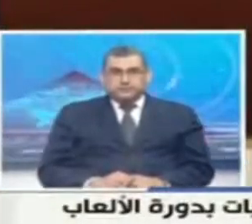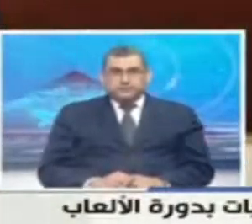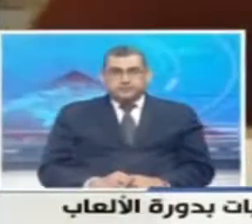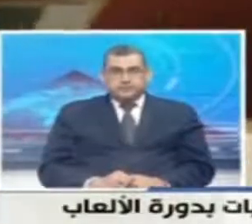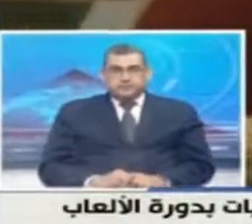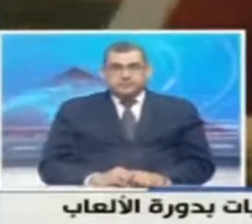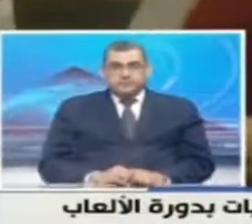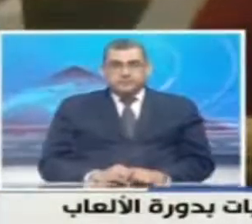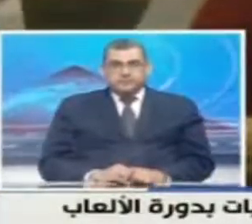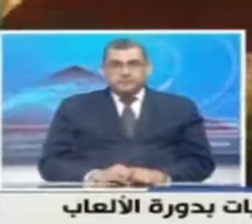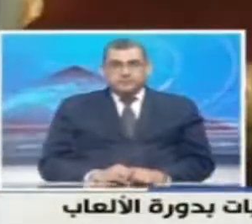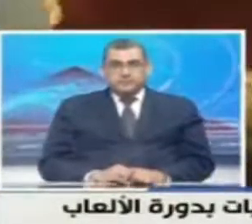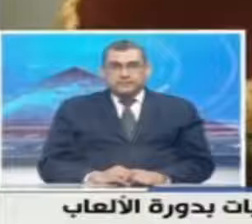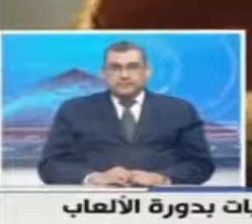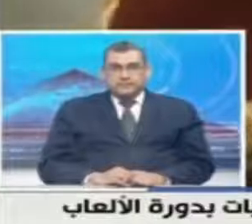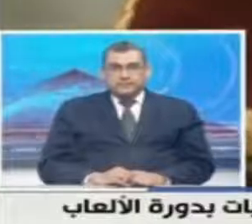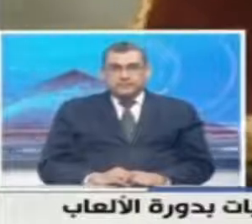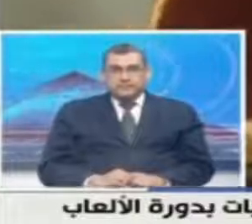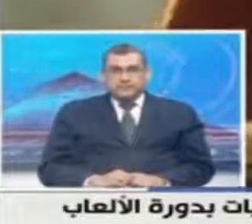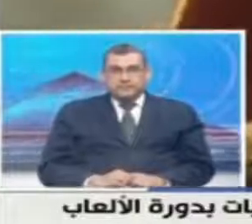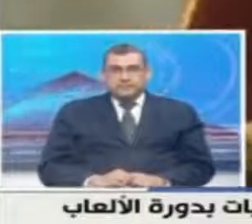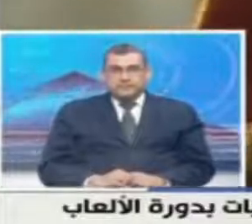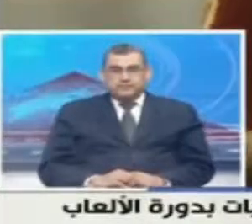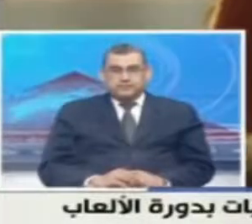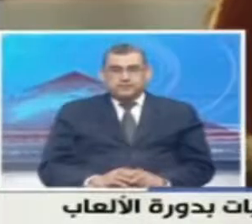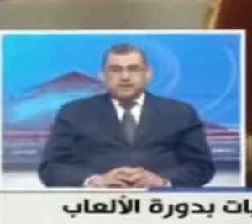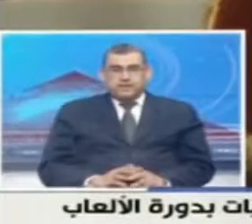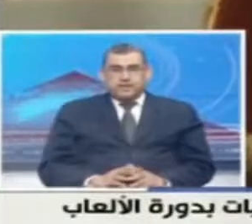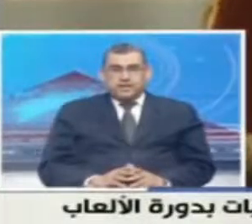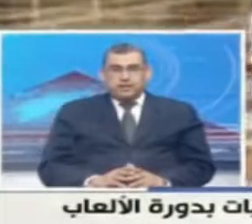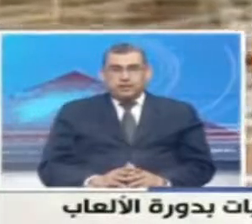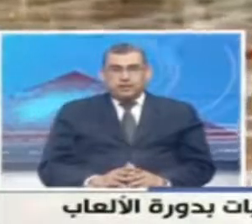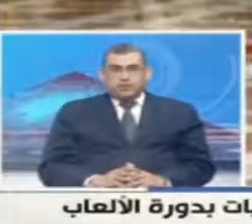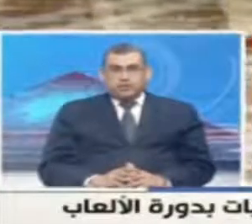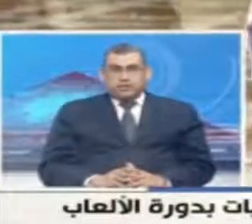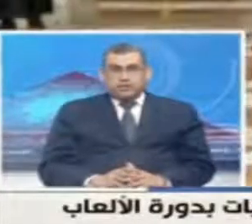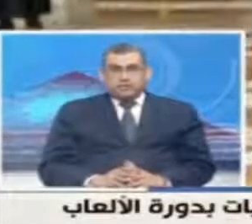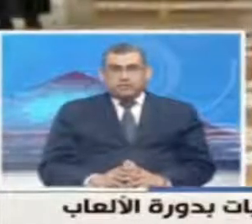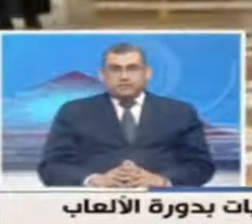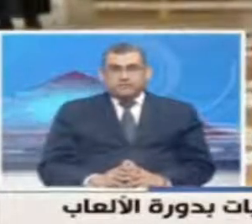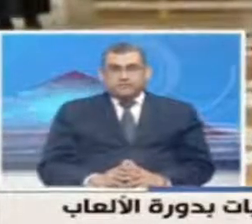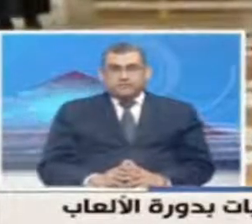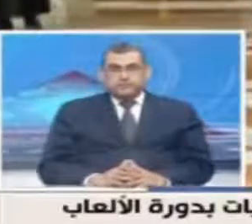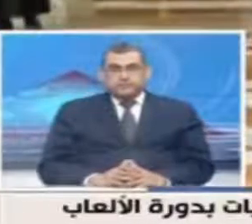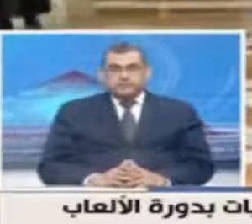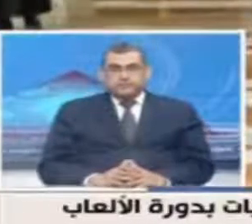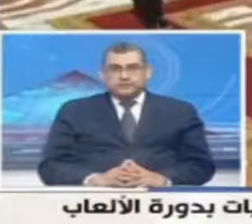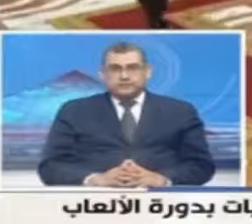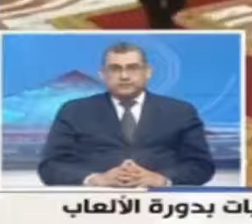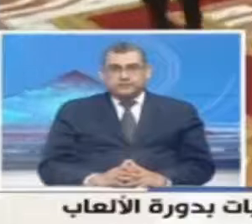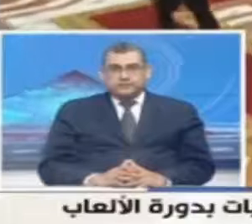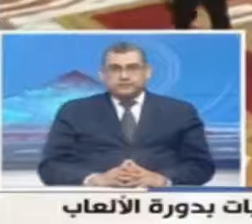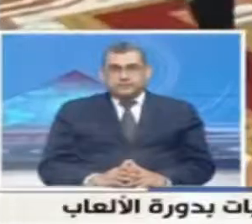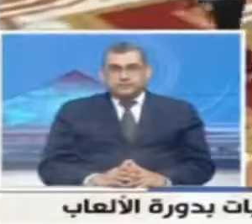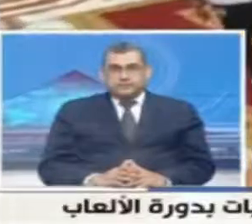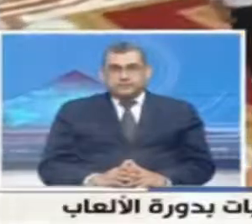تايكوندو، وسام الرياضة من الطبقة الثانية لكل من السيد محمود عبد الجواد هارون، السيد